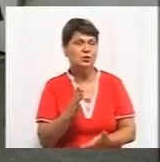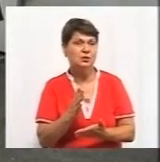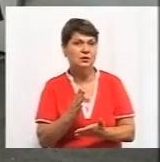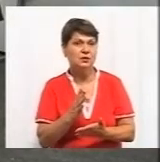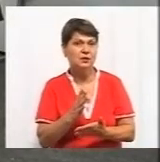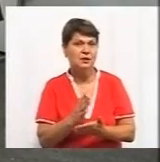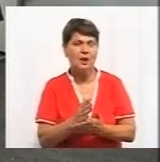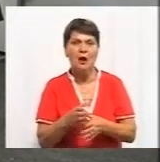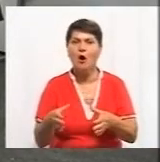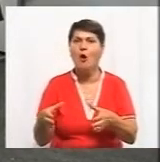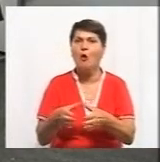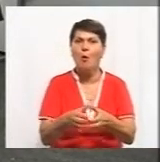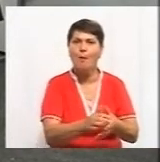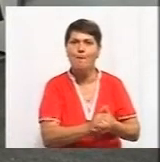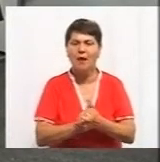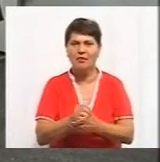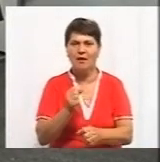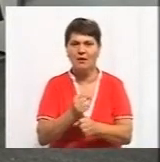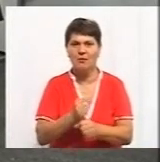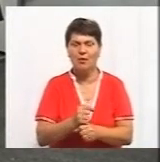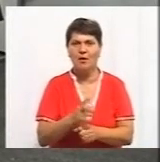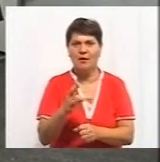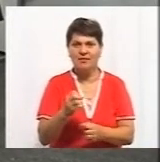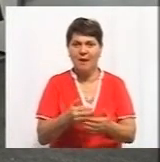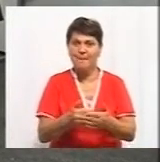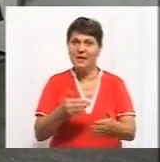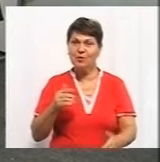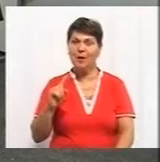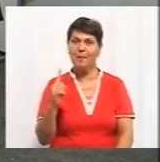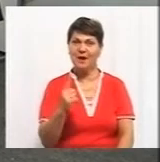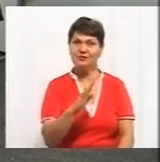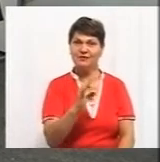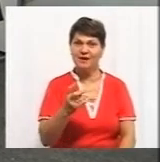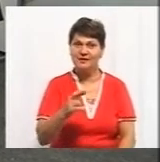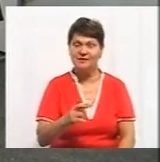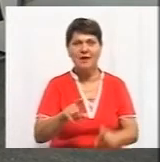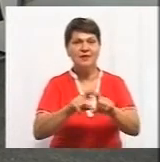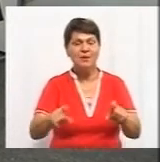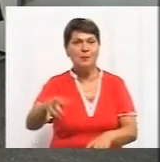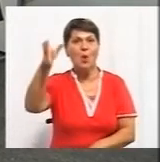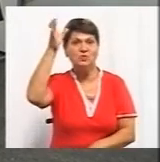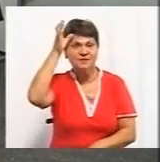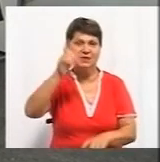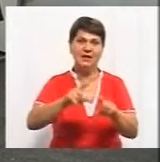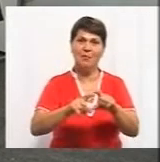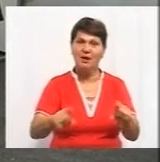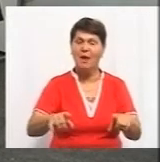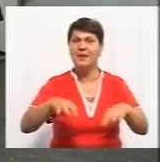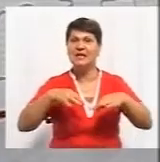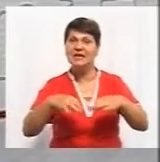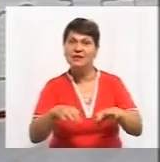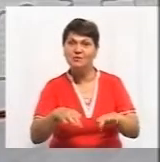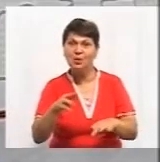тої командної роботи, яка була напередодні 1 вересня. Це департамент і освіти, департамент